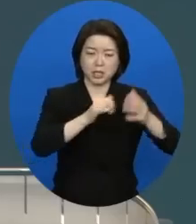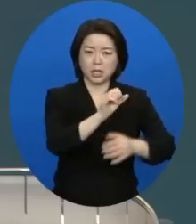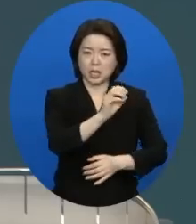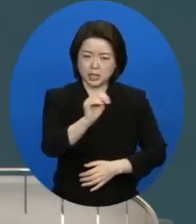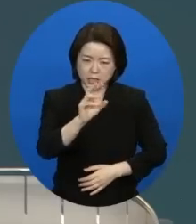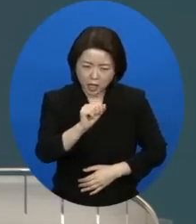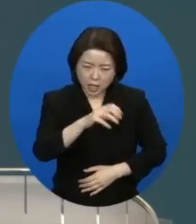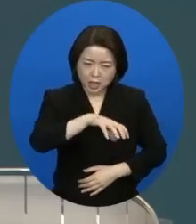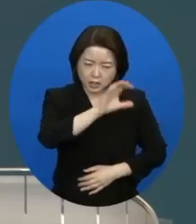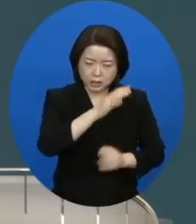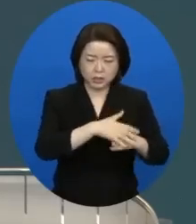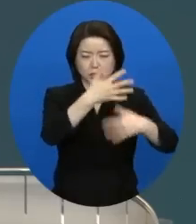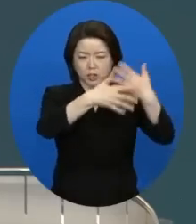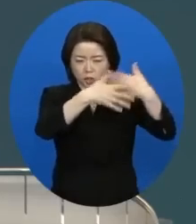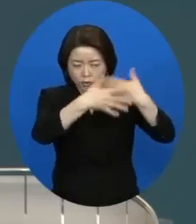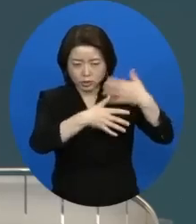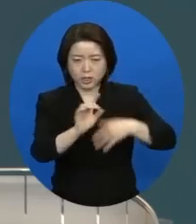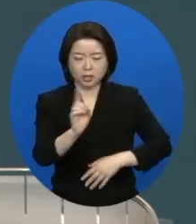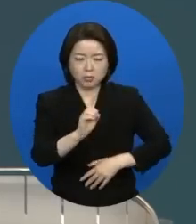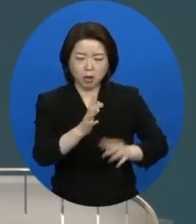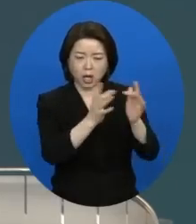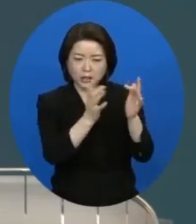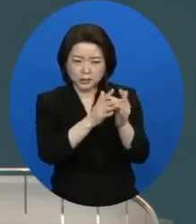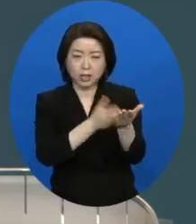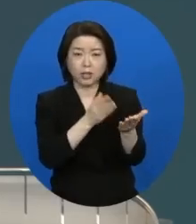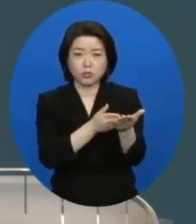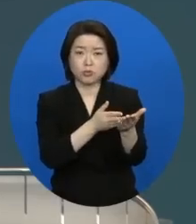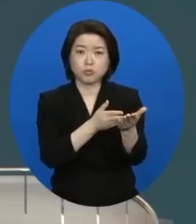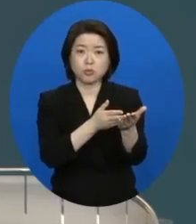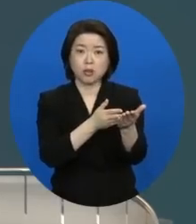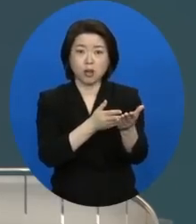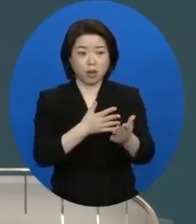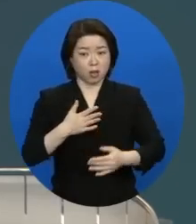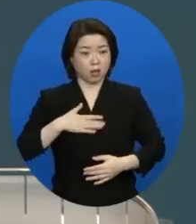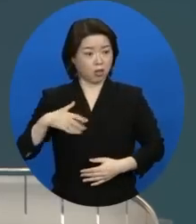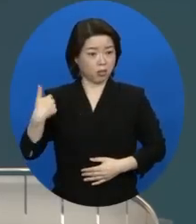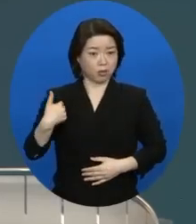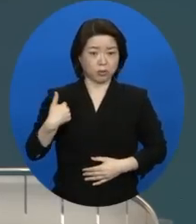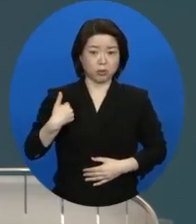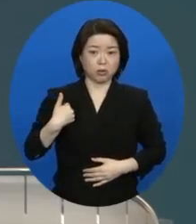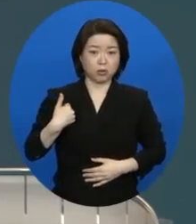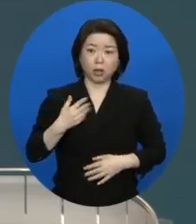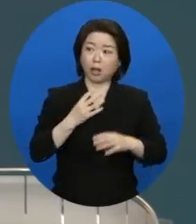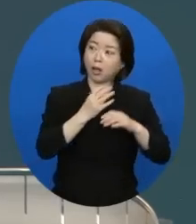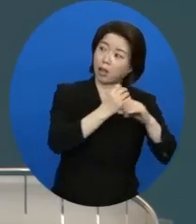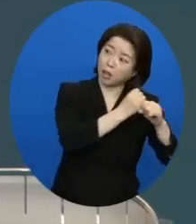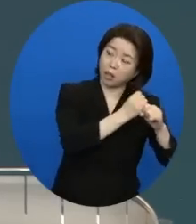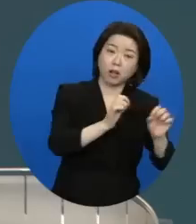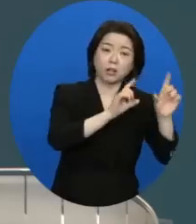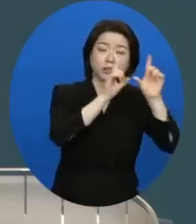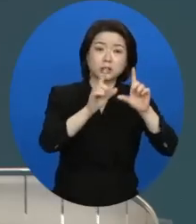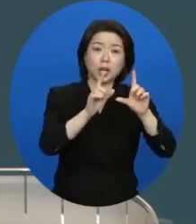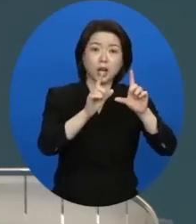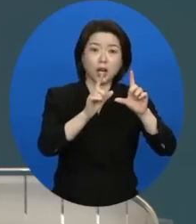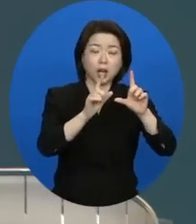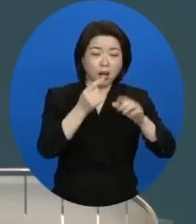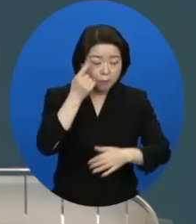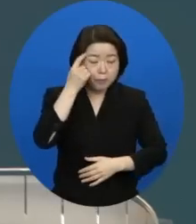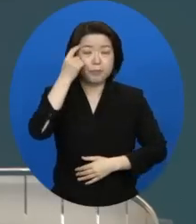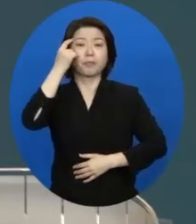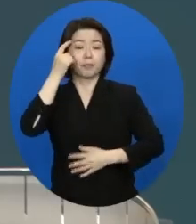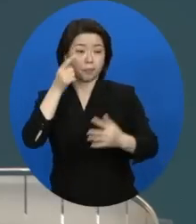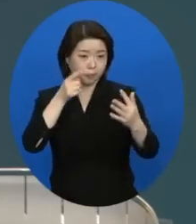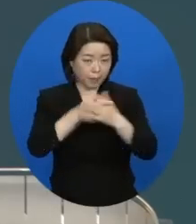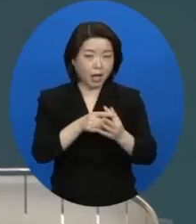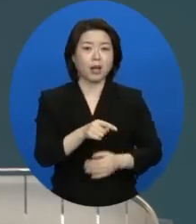SNS나 영상이나 인터넷 뉴스에 나도 모르게 정신 팔려 살고 있구나 그 사실을 깨달은